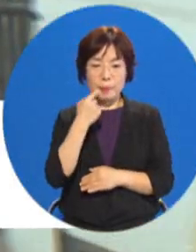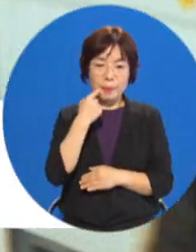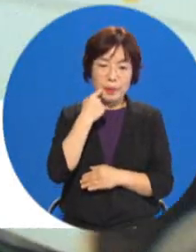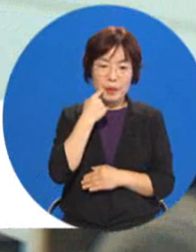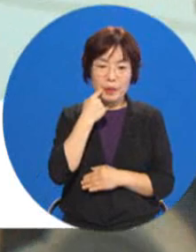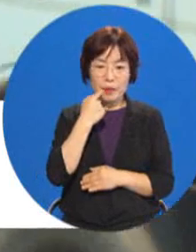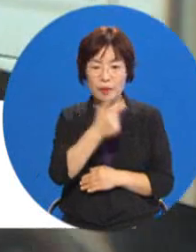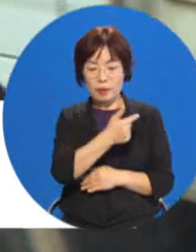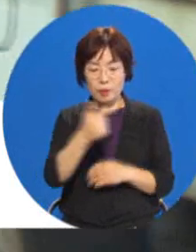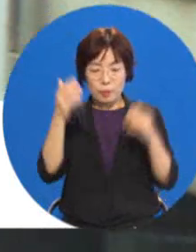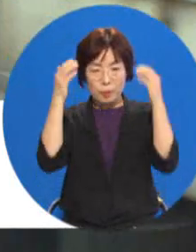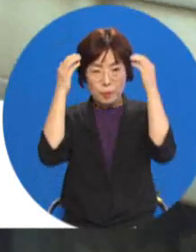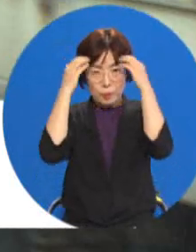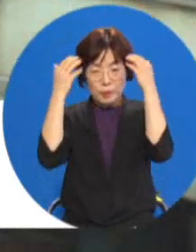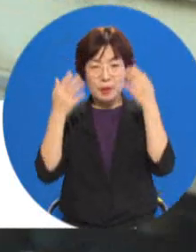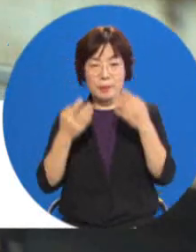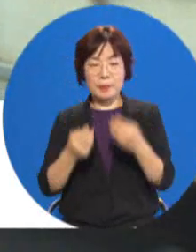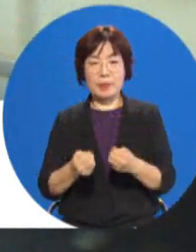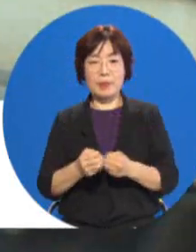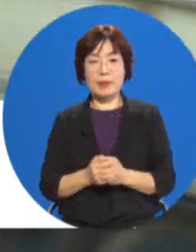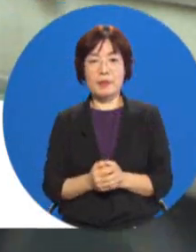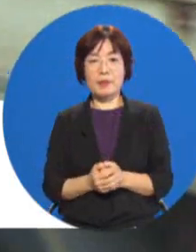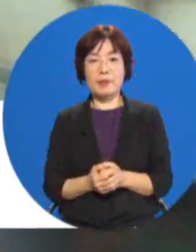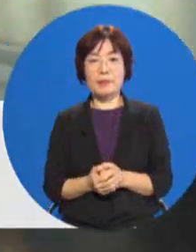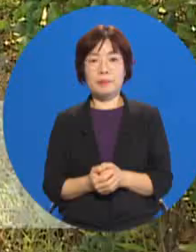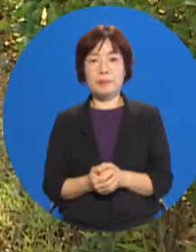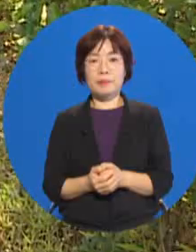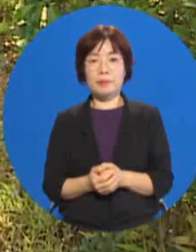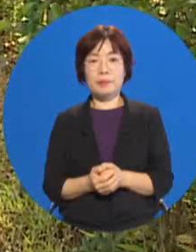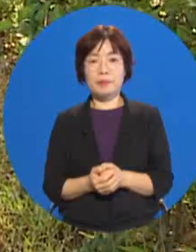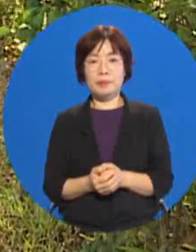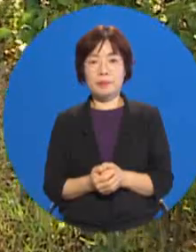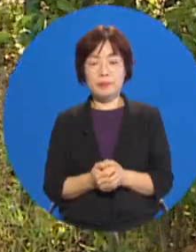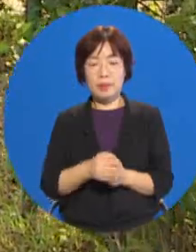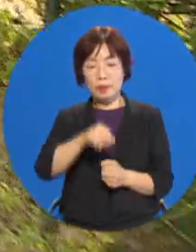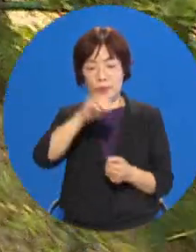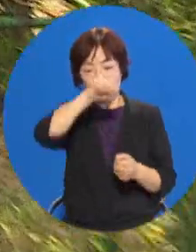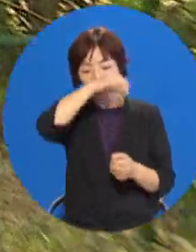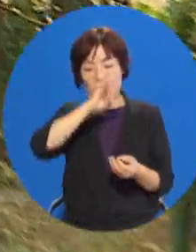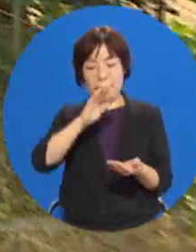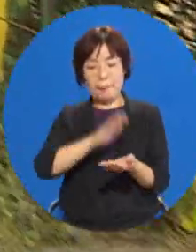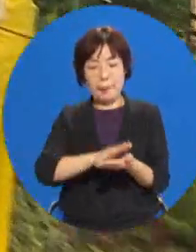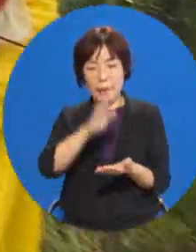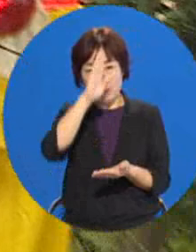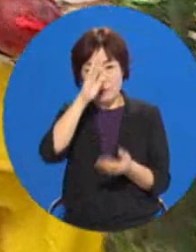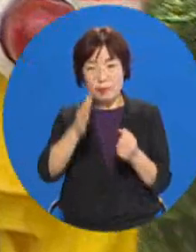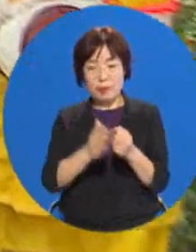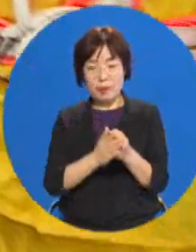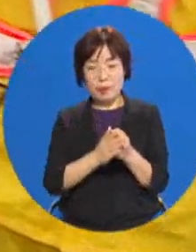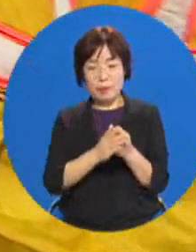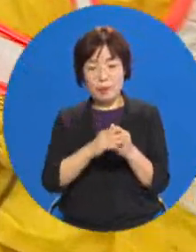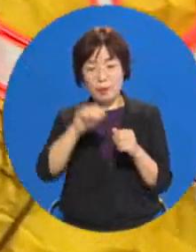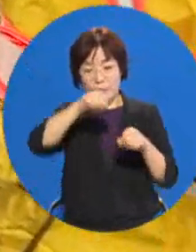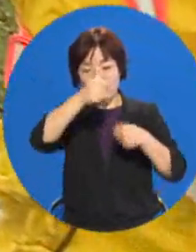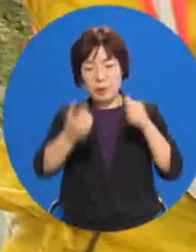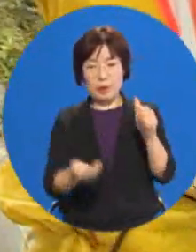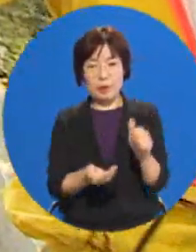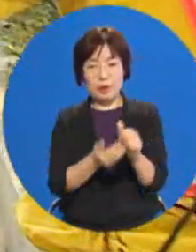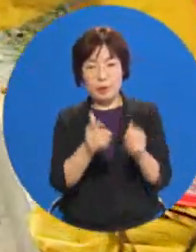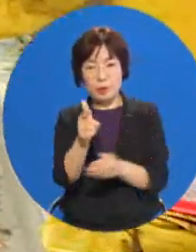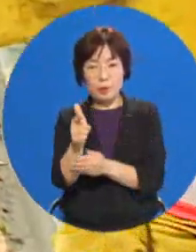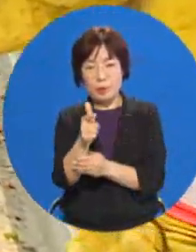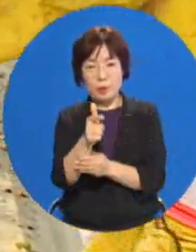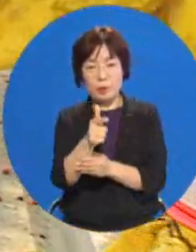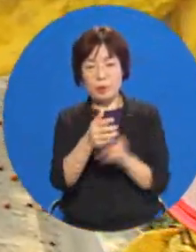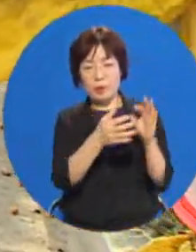냄새 맡으면서 하시는 게 너무 고생이 많은 것 같아요. 아프리카 돼지열병 때문에 가축 방역에 그 어느 때보다도